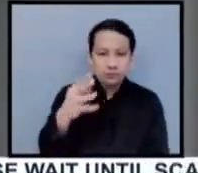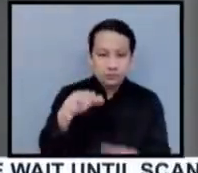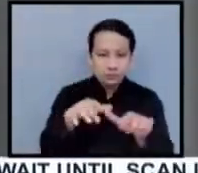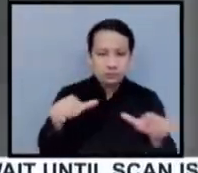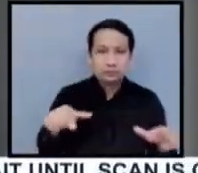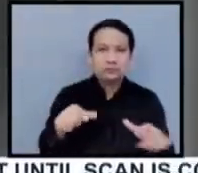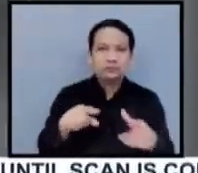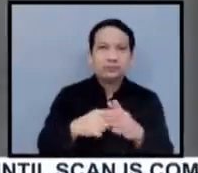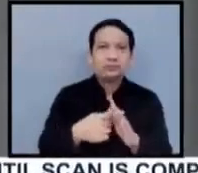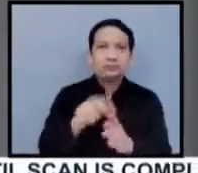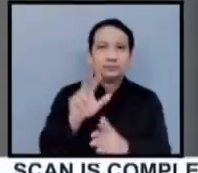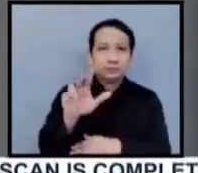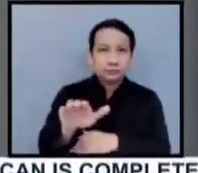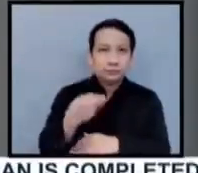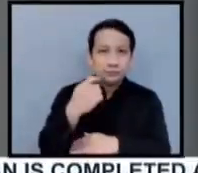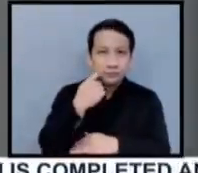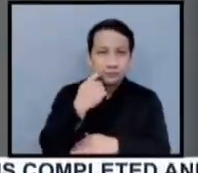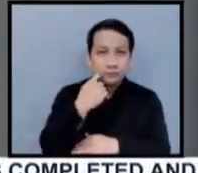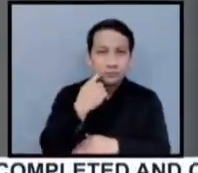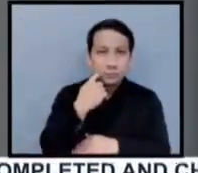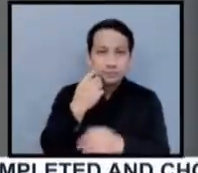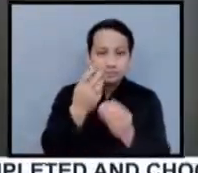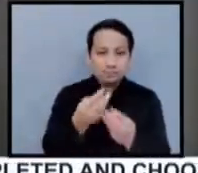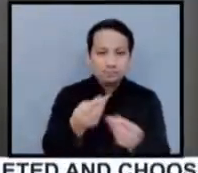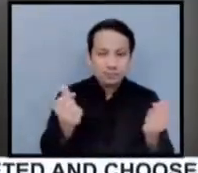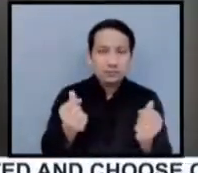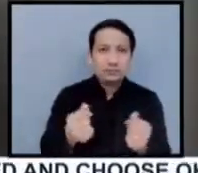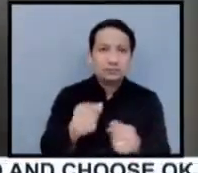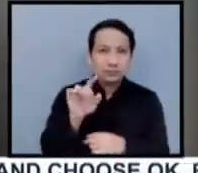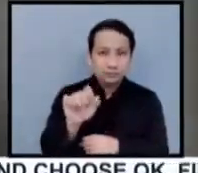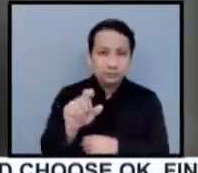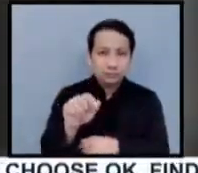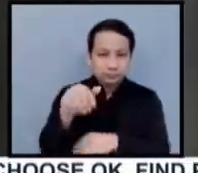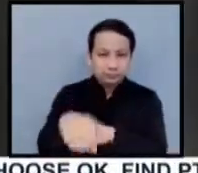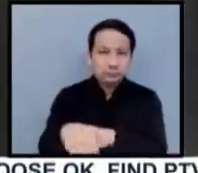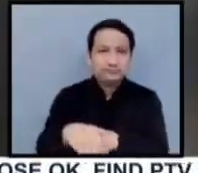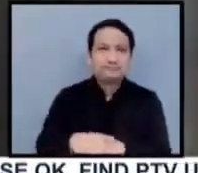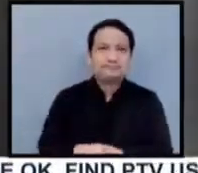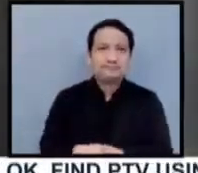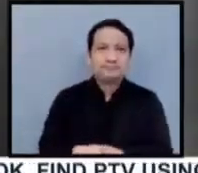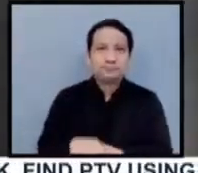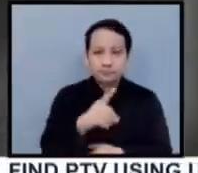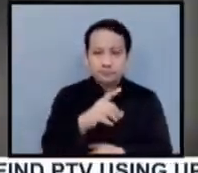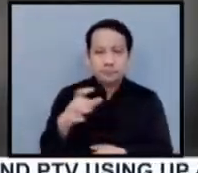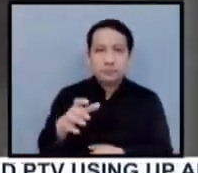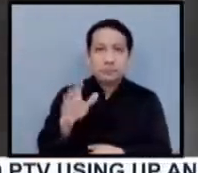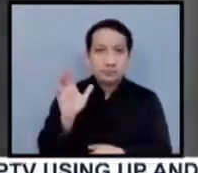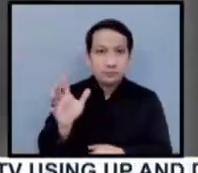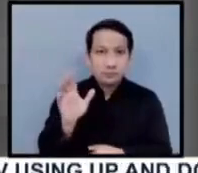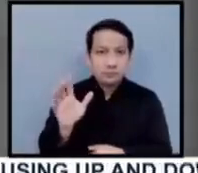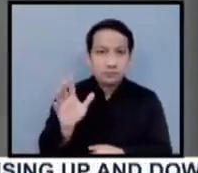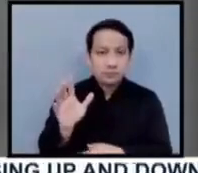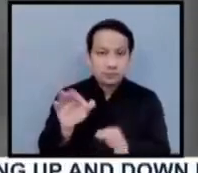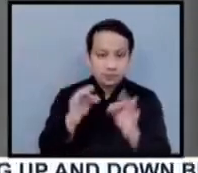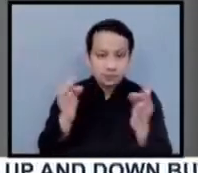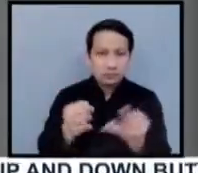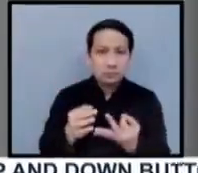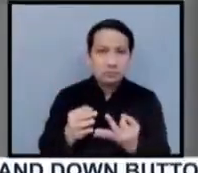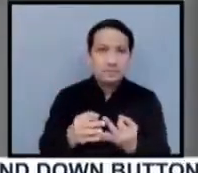3 ng hapon kahapon at napula bandang alas 11 kagabi. Nasa 150 mga pamilya ang naapektuhan at naabot